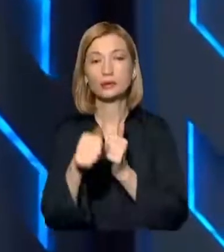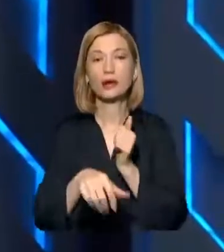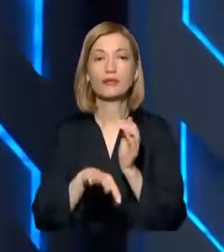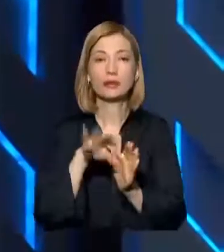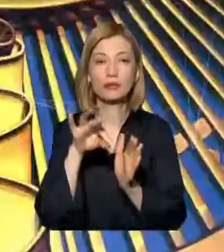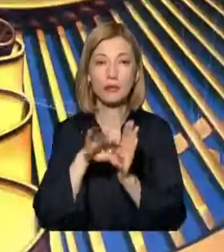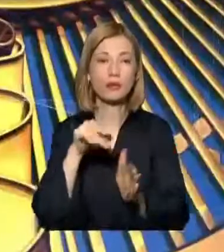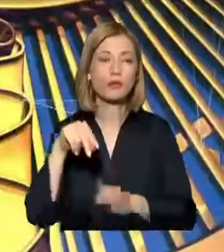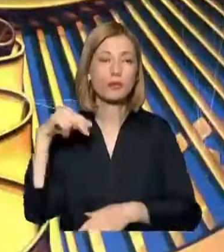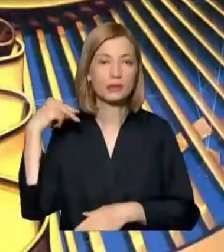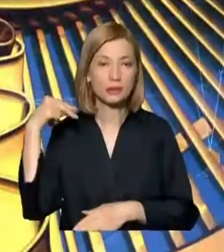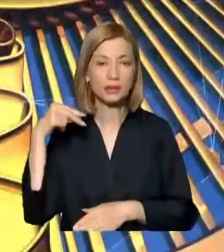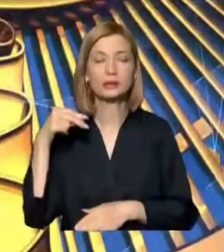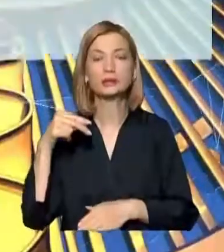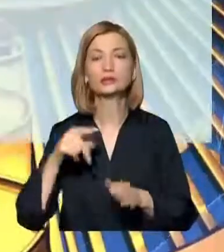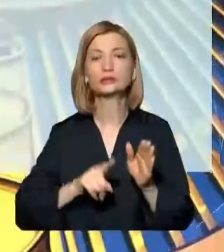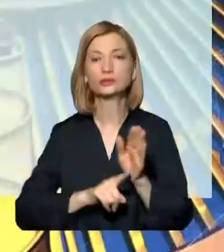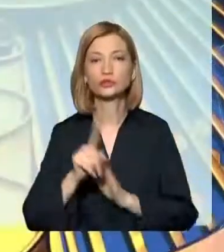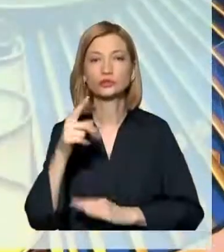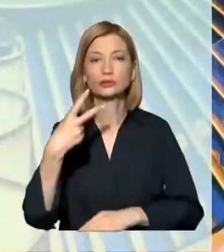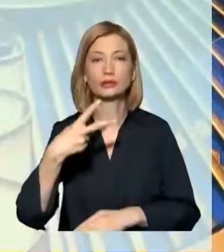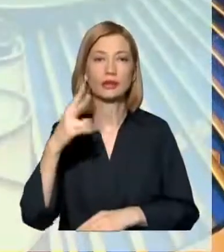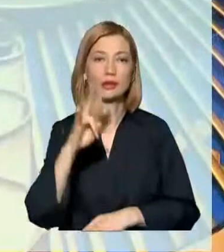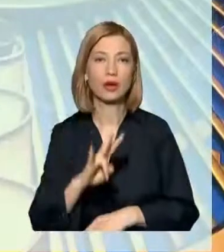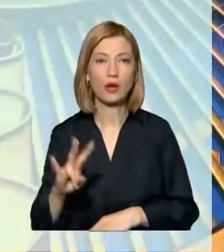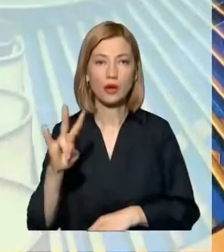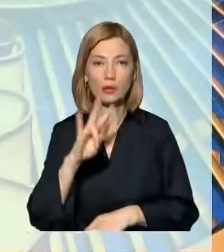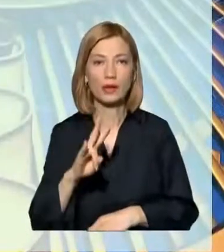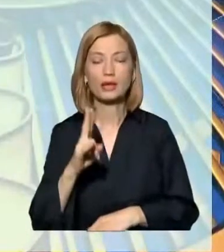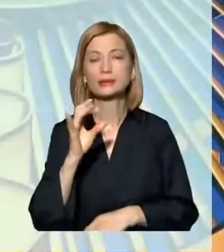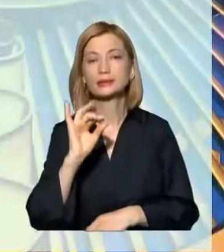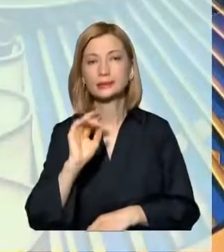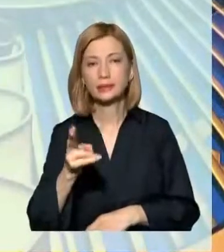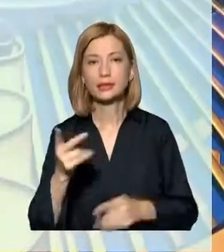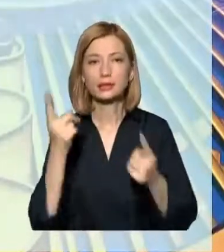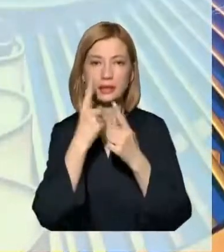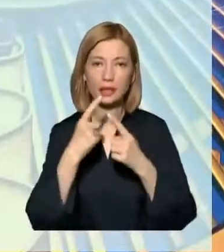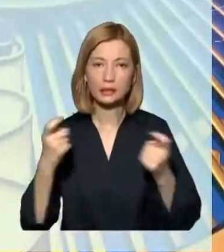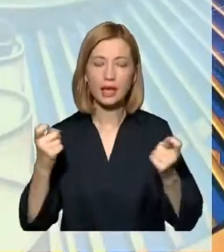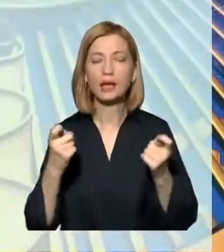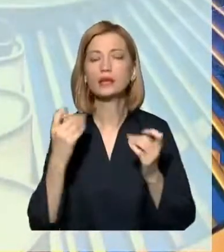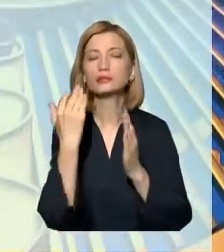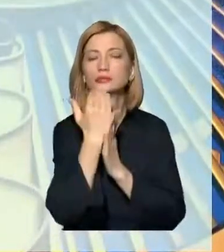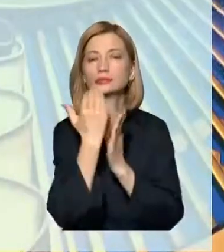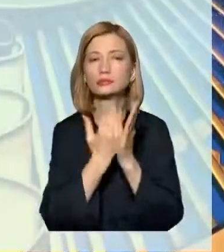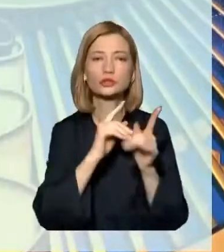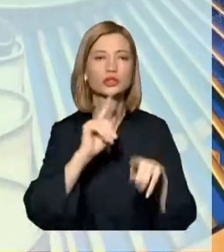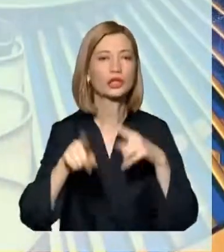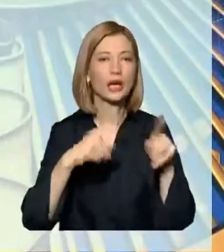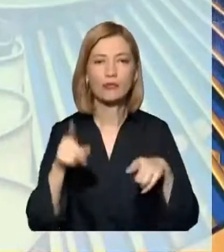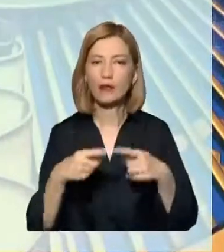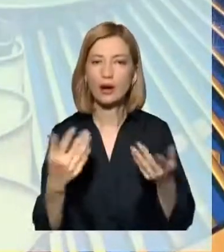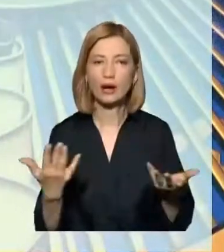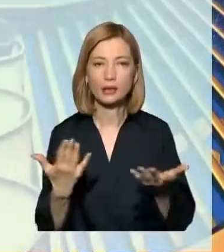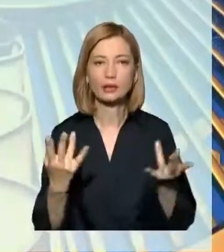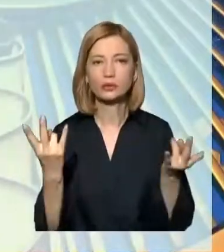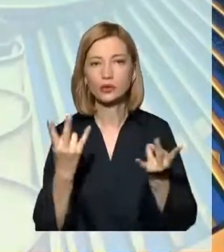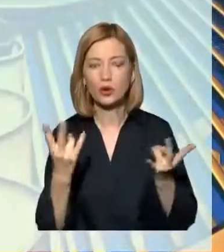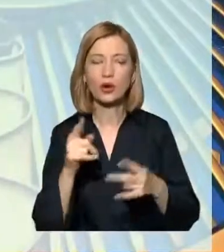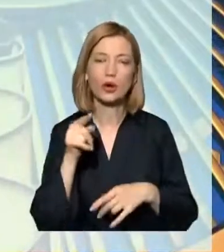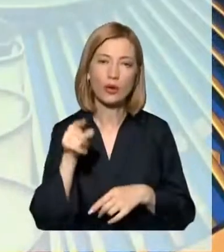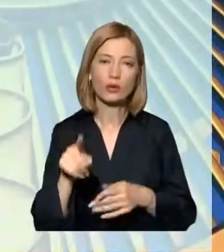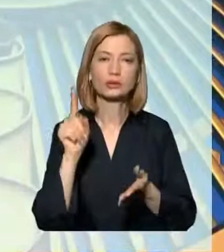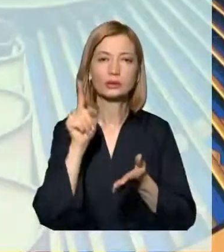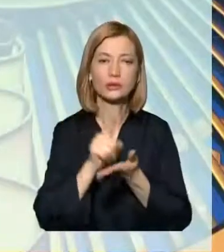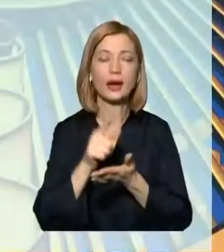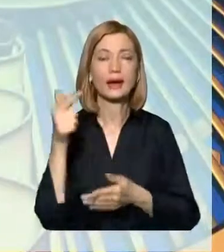выборы президента состоятся 20 ноября. В ЦИКе озвучили требования к кандидатам. Так, он или она должны